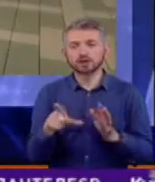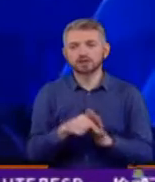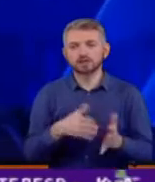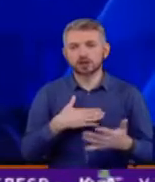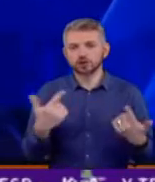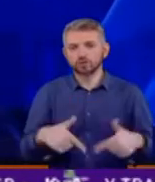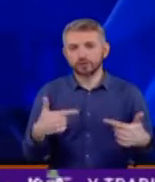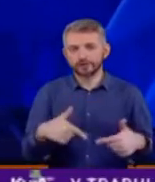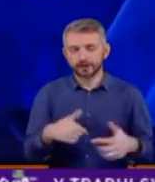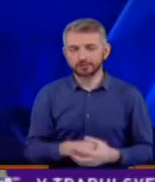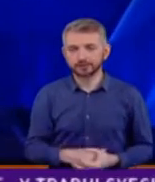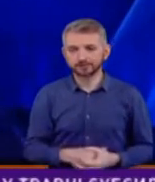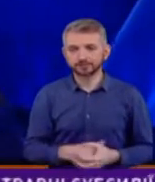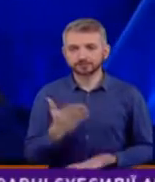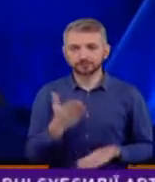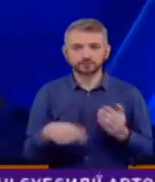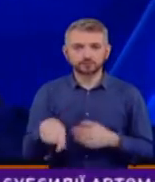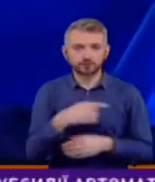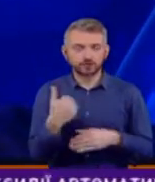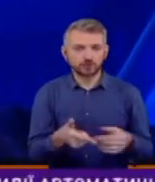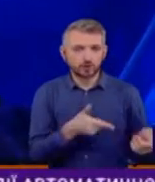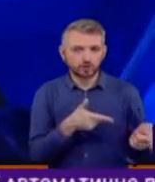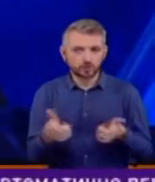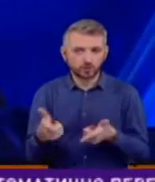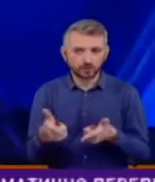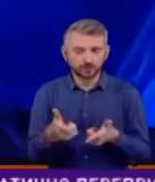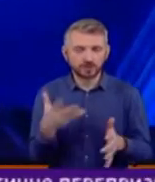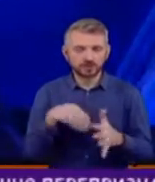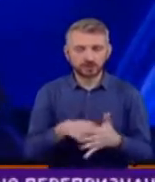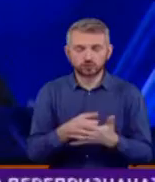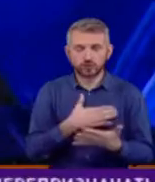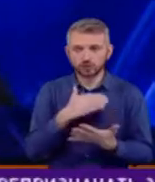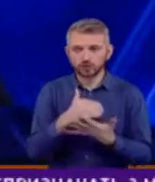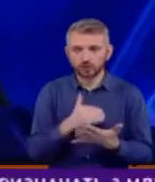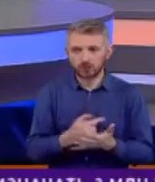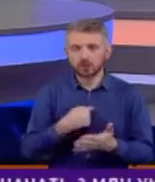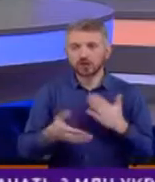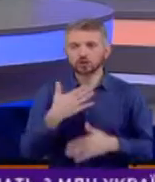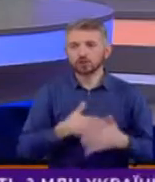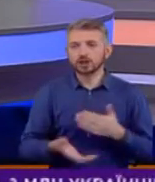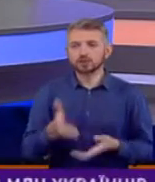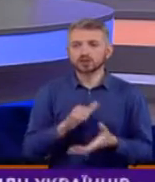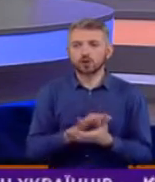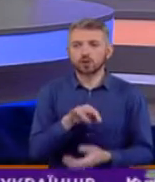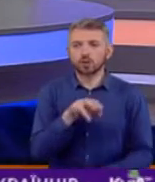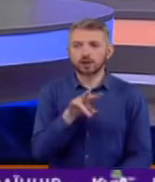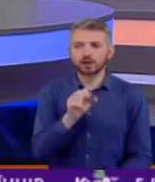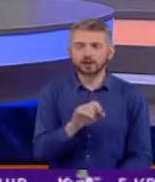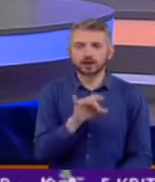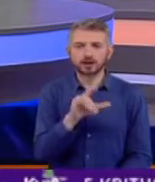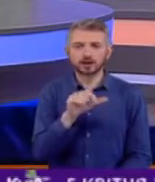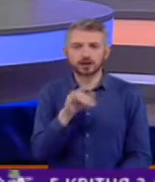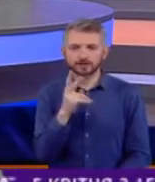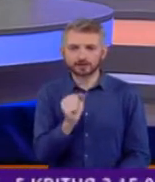гостями нашої студії. Якщо вони вже готові доєднатися до нашого ефіру, я із задоволенням представляю Олену Рихальську,